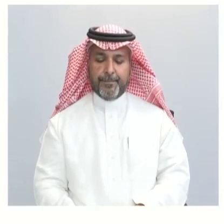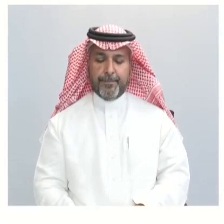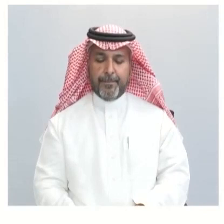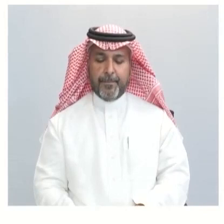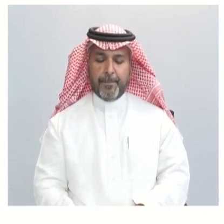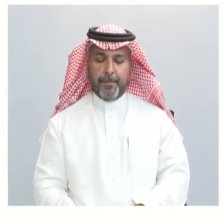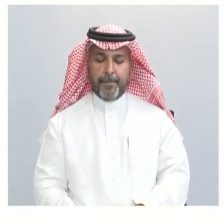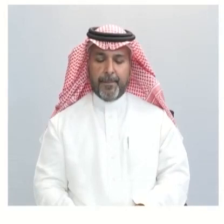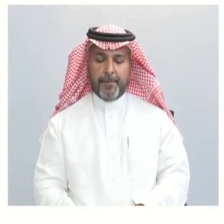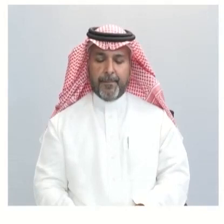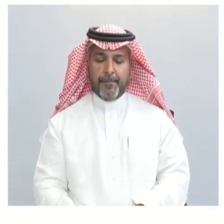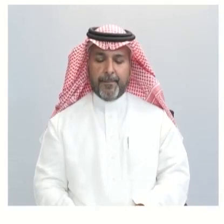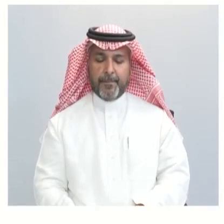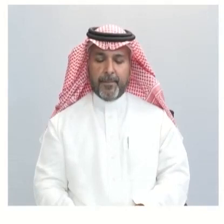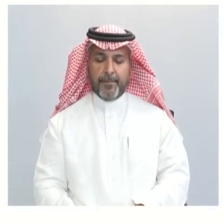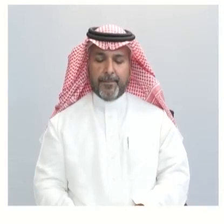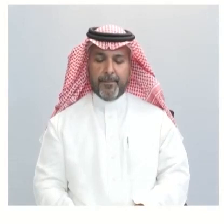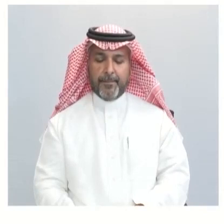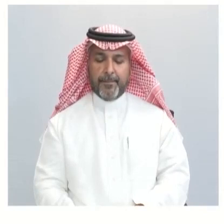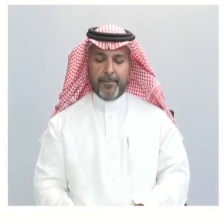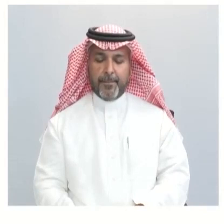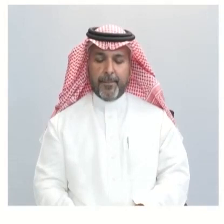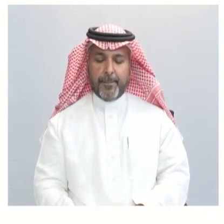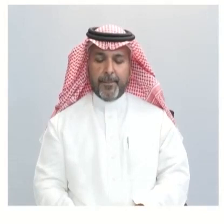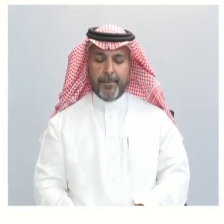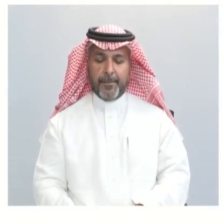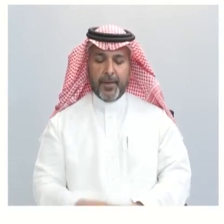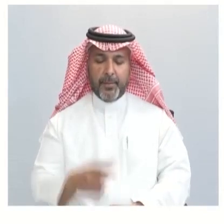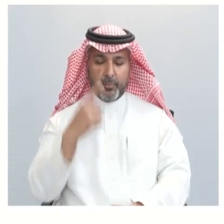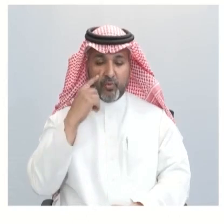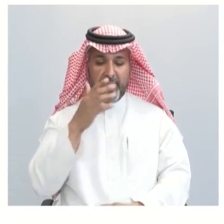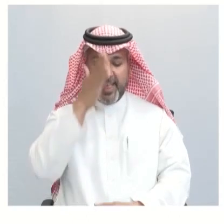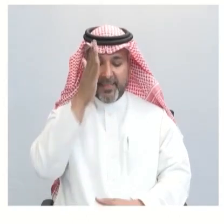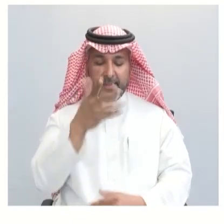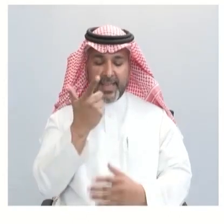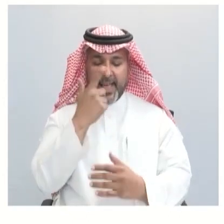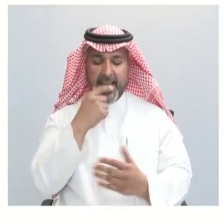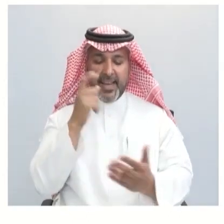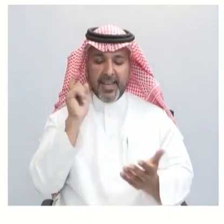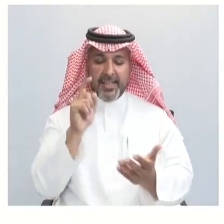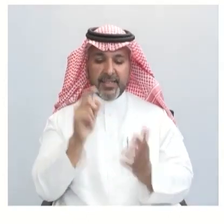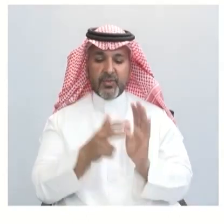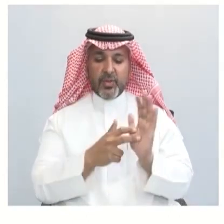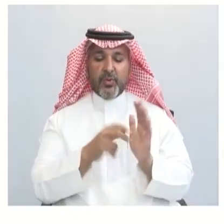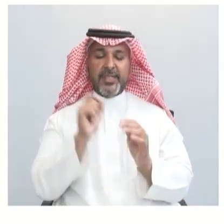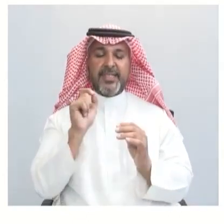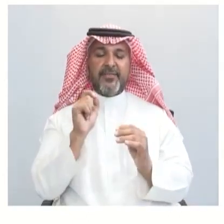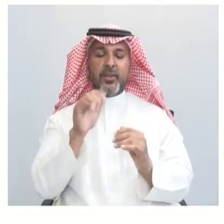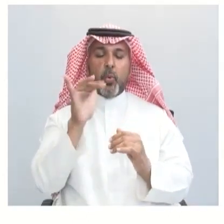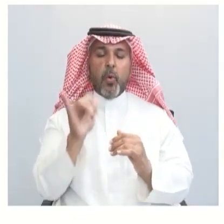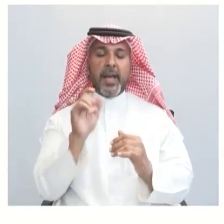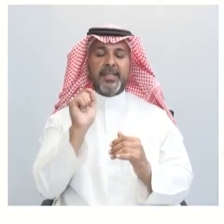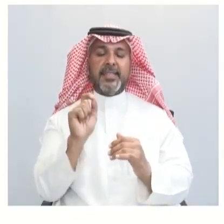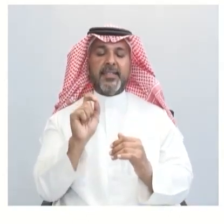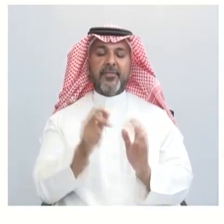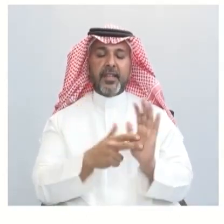وخط تقارب افقي عند واي تساوي صفر